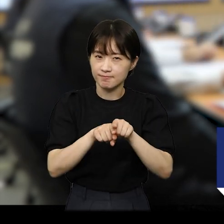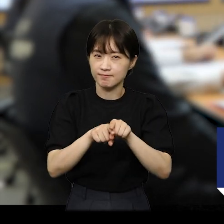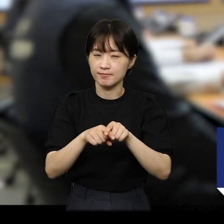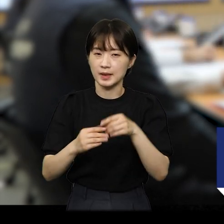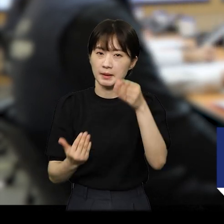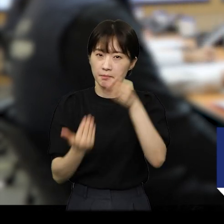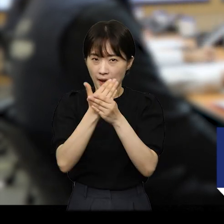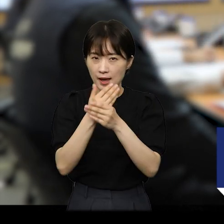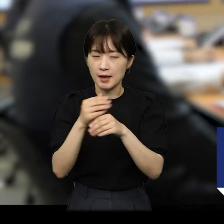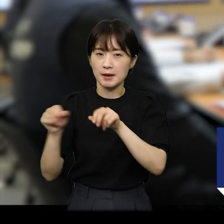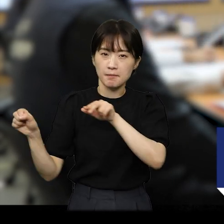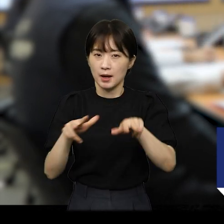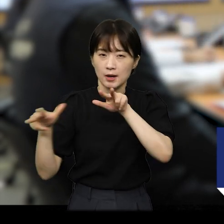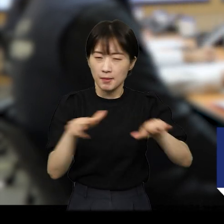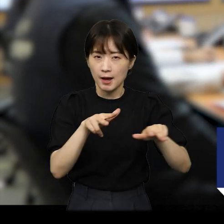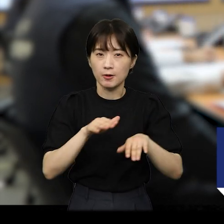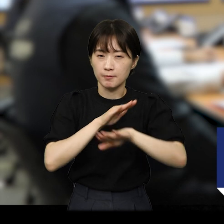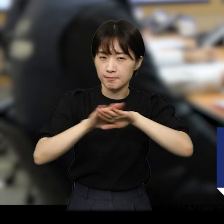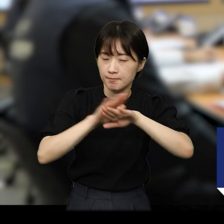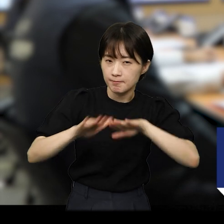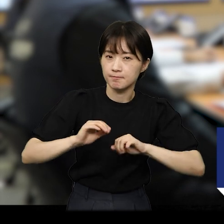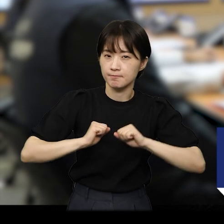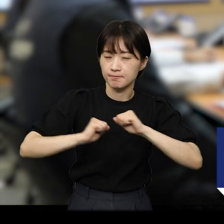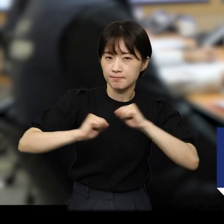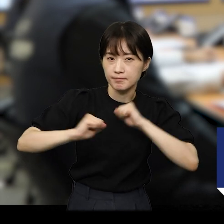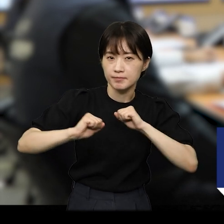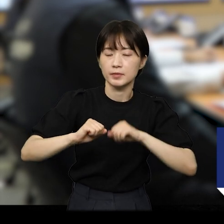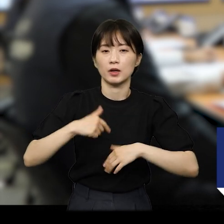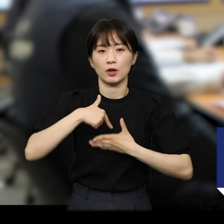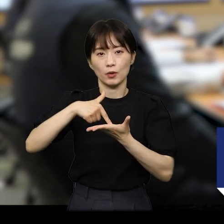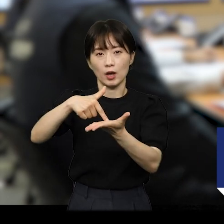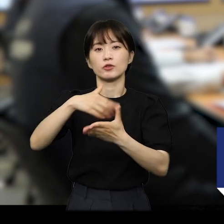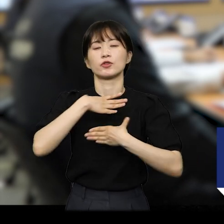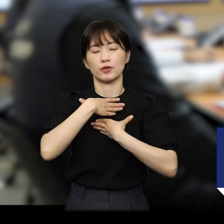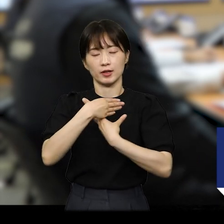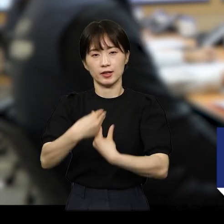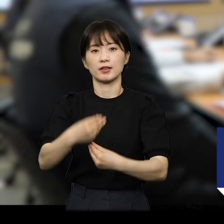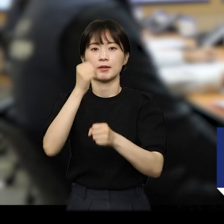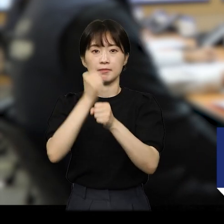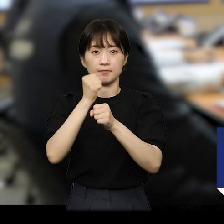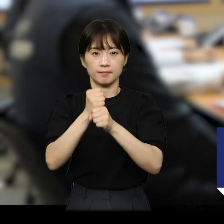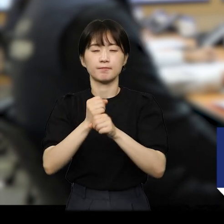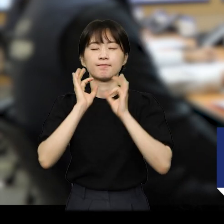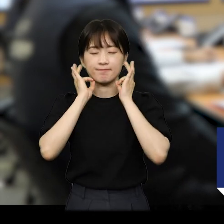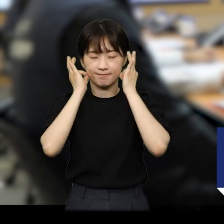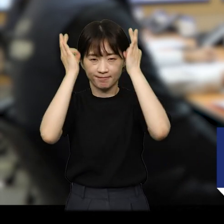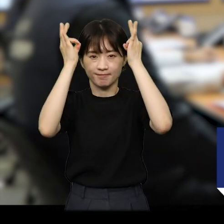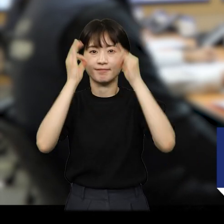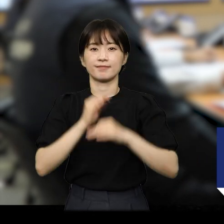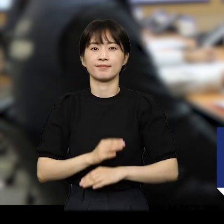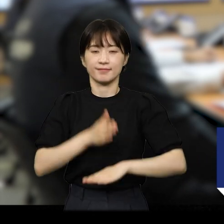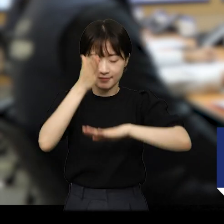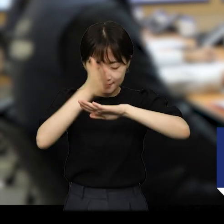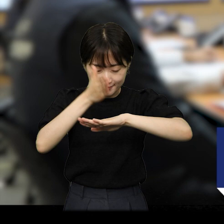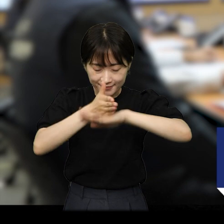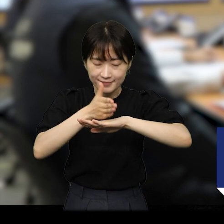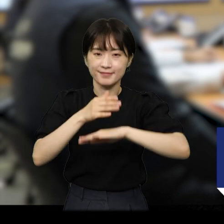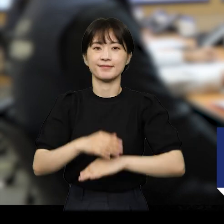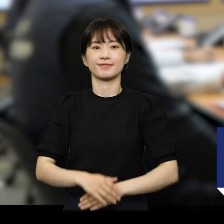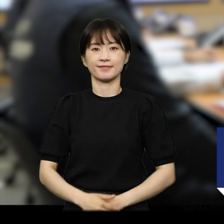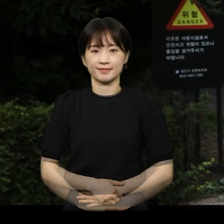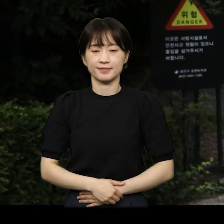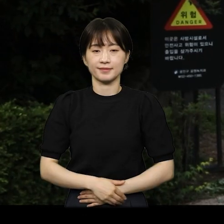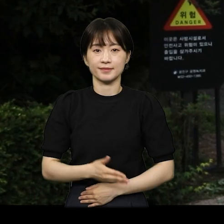신속하게 대응하여 안전한 광진구가 되도록 최선의 노력을 다하겠습니다. 감사합니다.